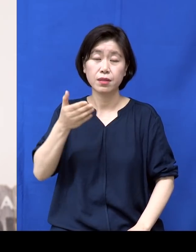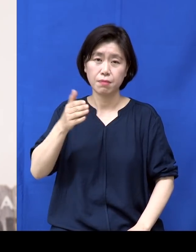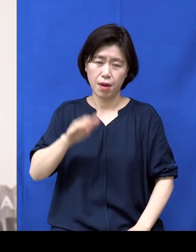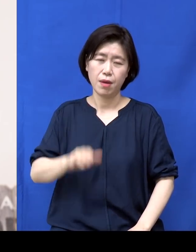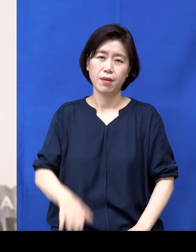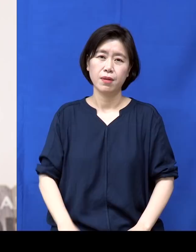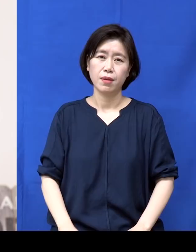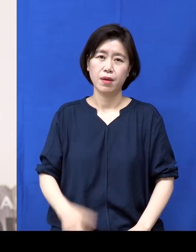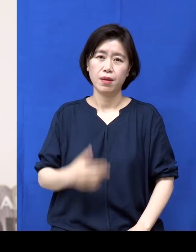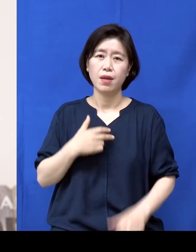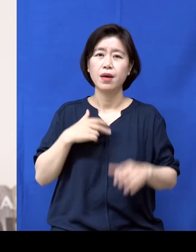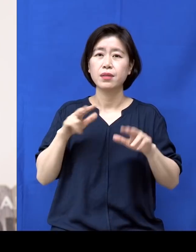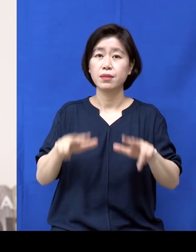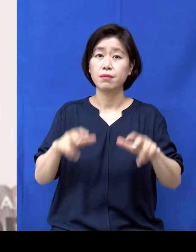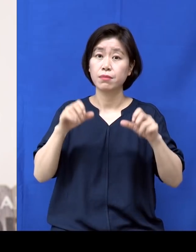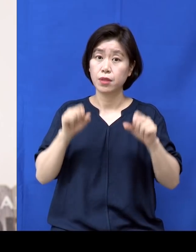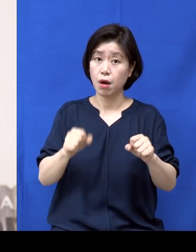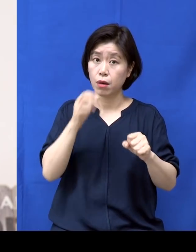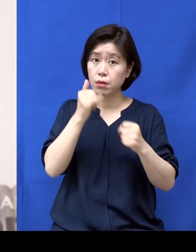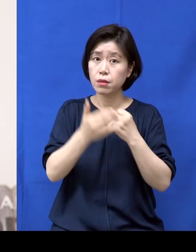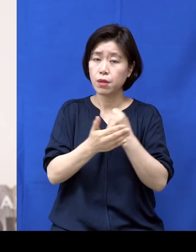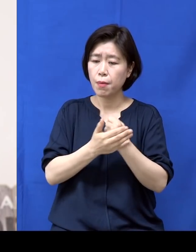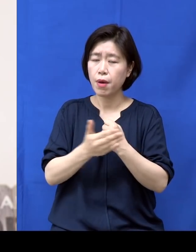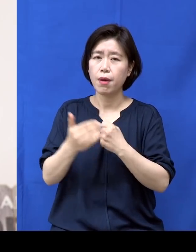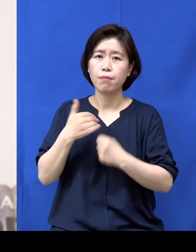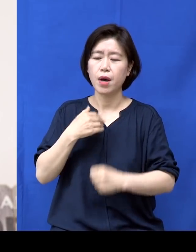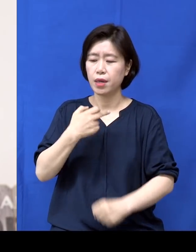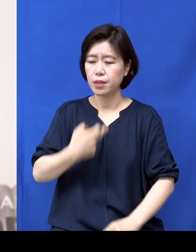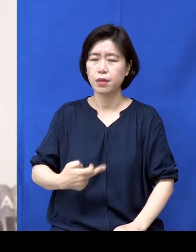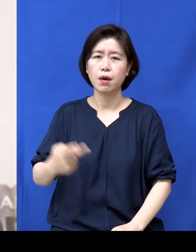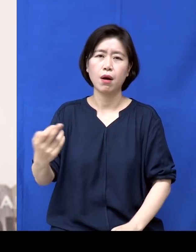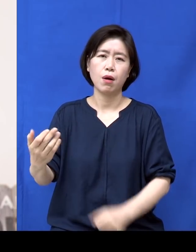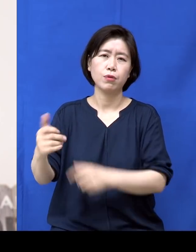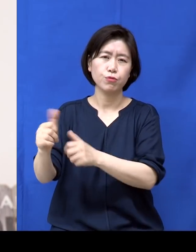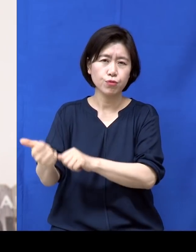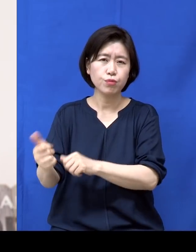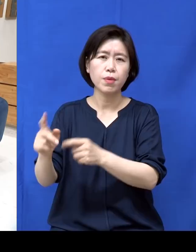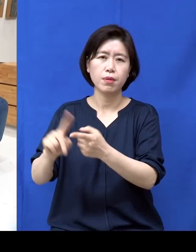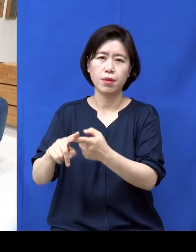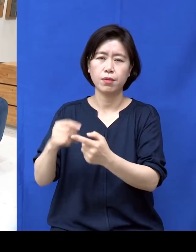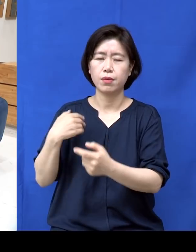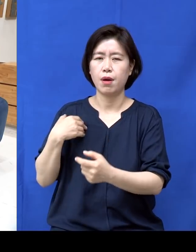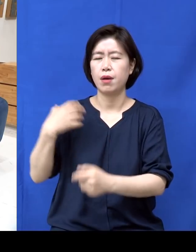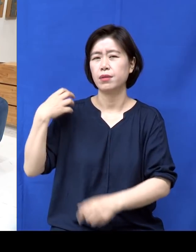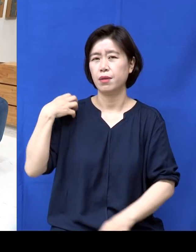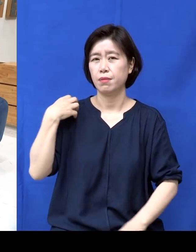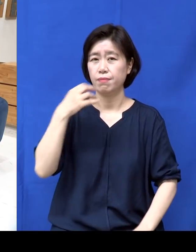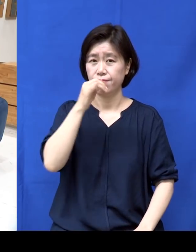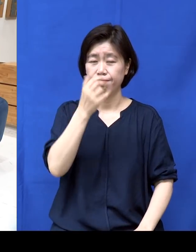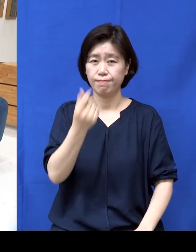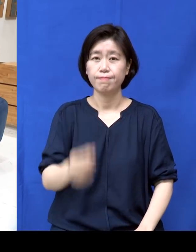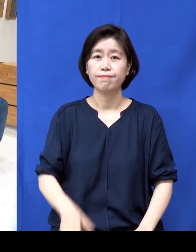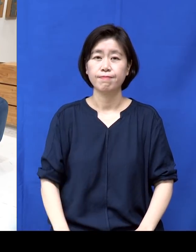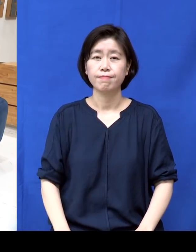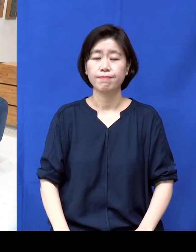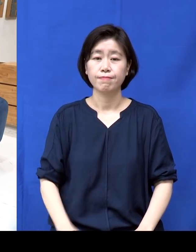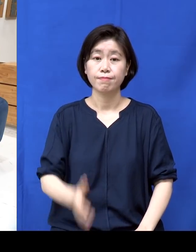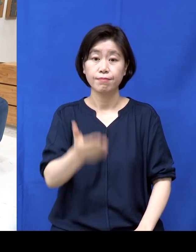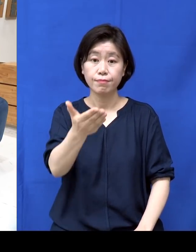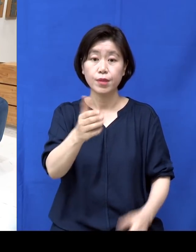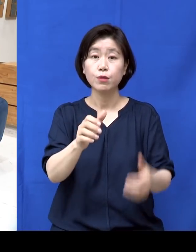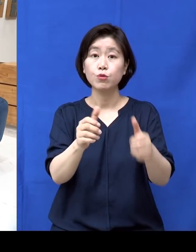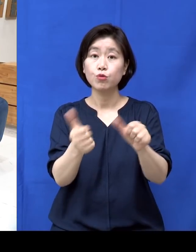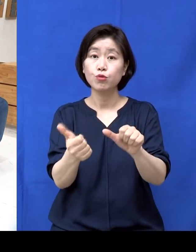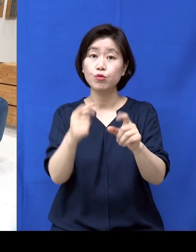대한 증언자로서의 책임과 소명이 또 한편 남아있는 거죠. 예. 마지막으로 전사님에게 있어서 죽음이란